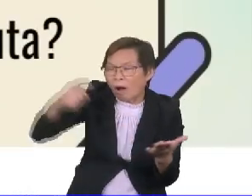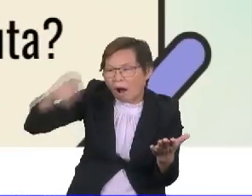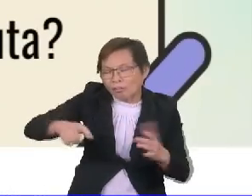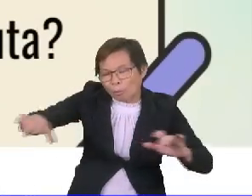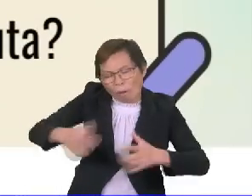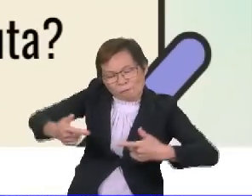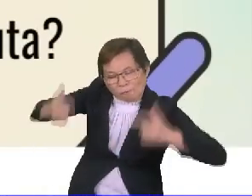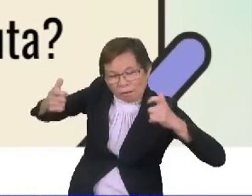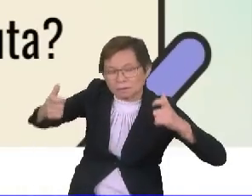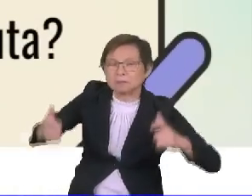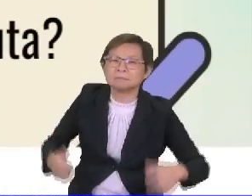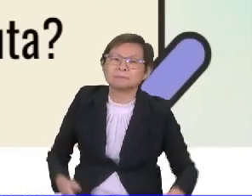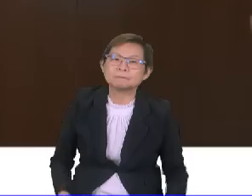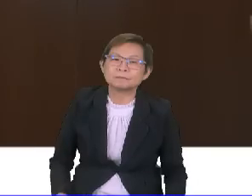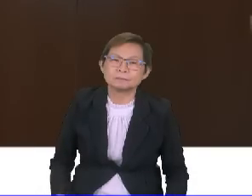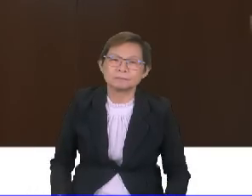dilakukan segera